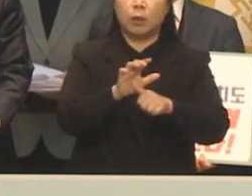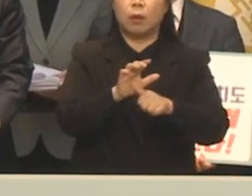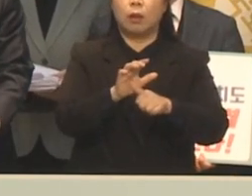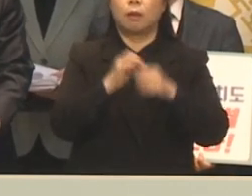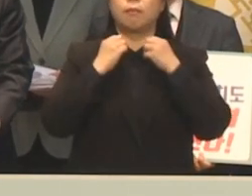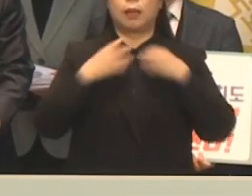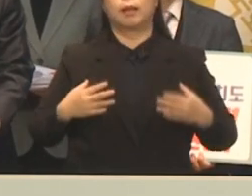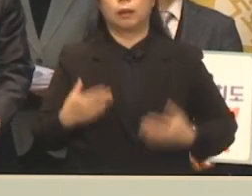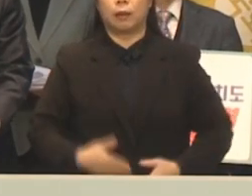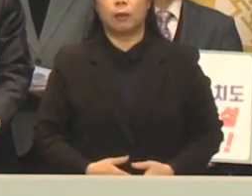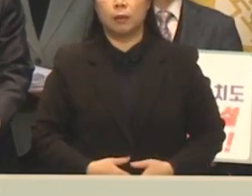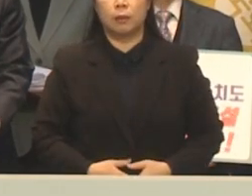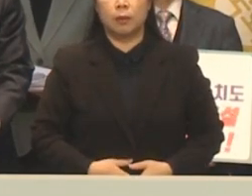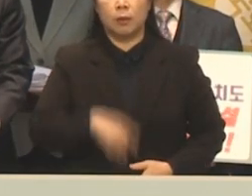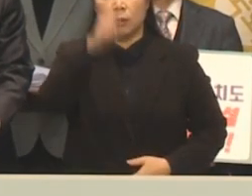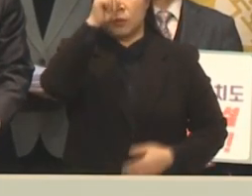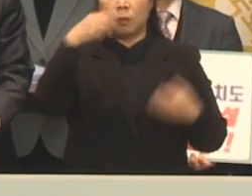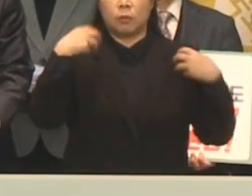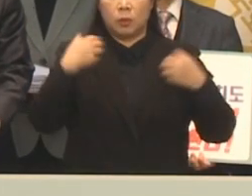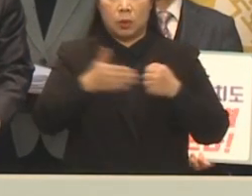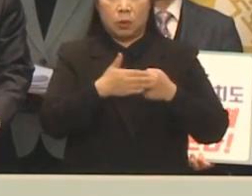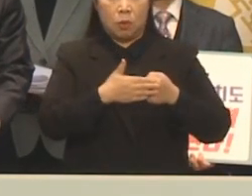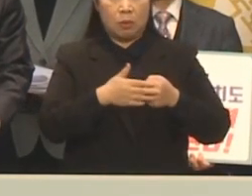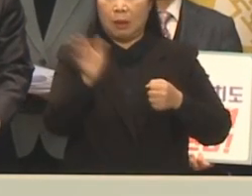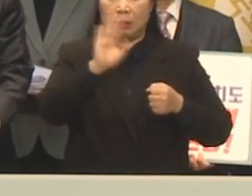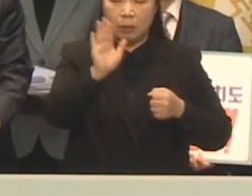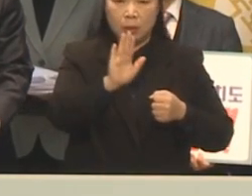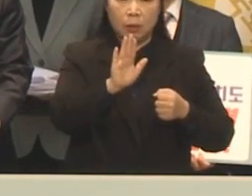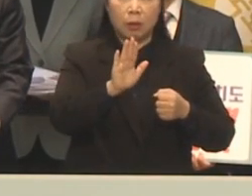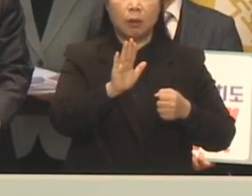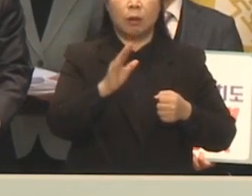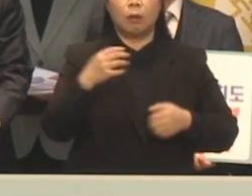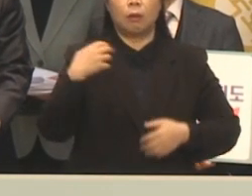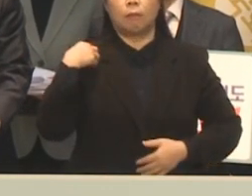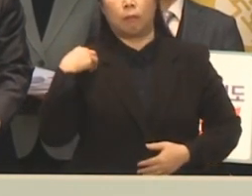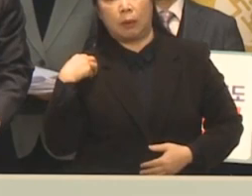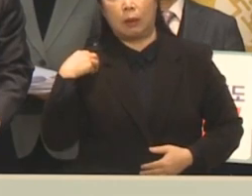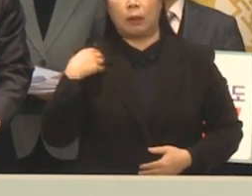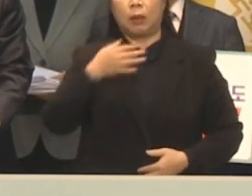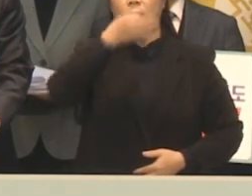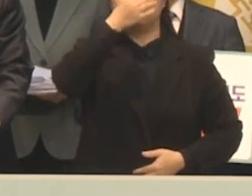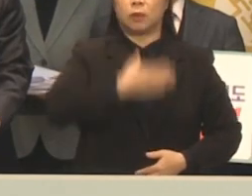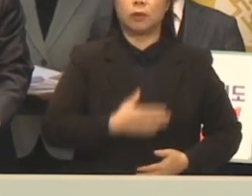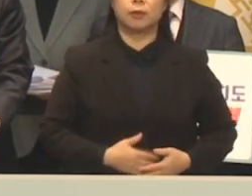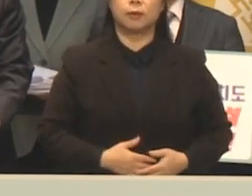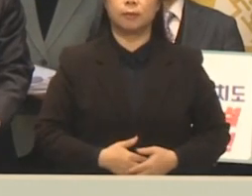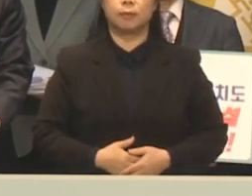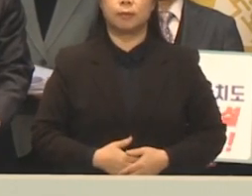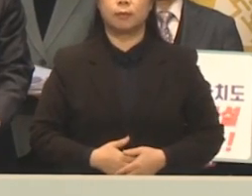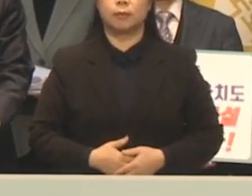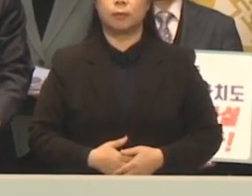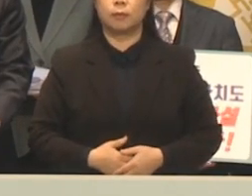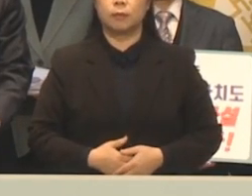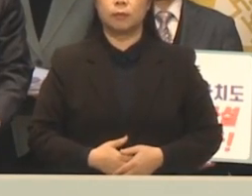더하여 정부 지원 배제라는 무거운 짐을 더 씌워 왔습니다.